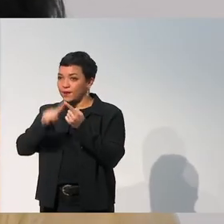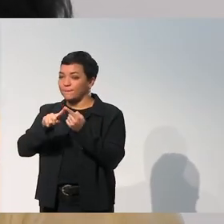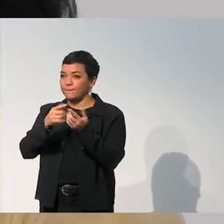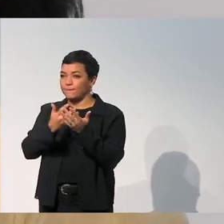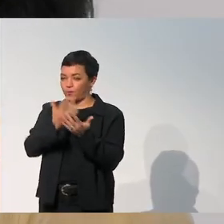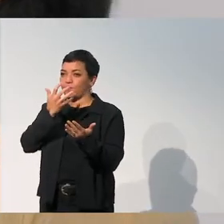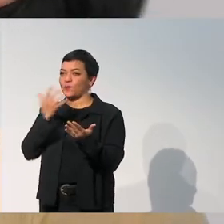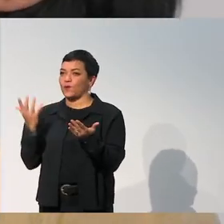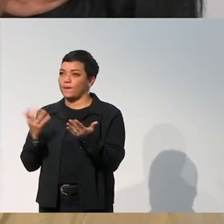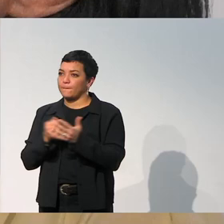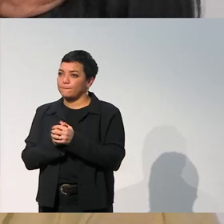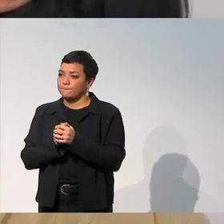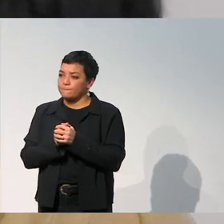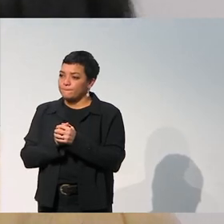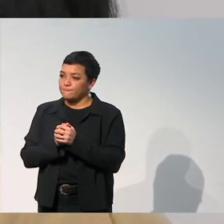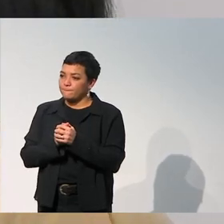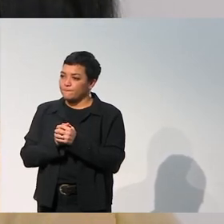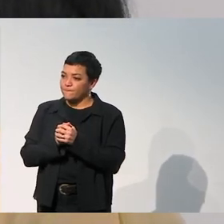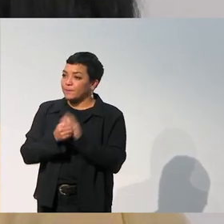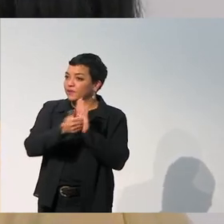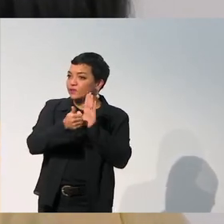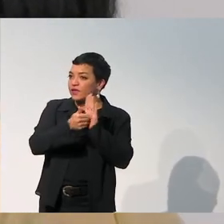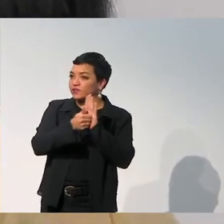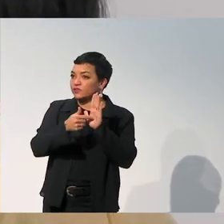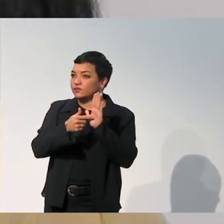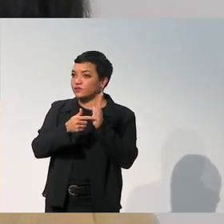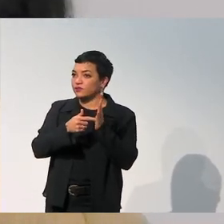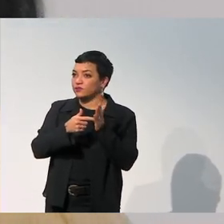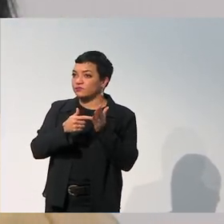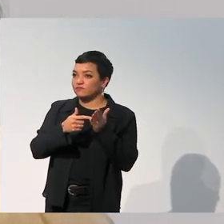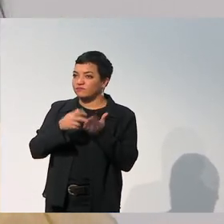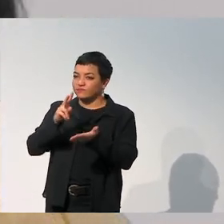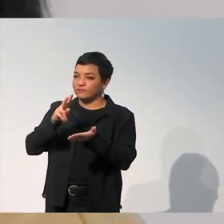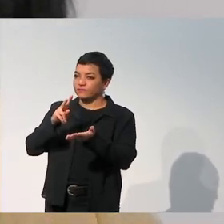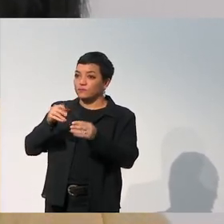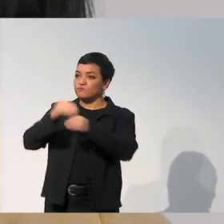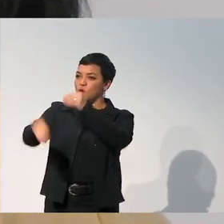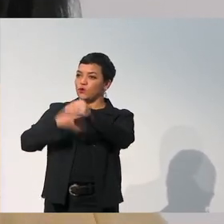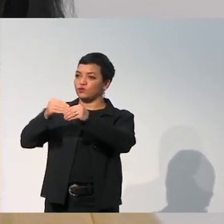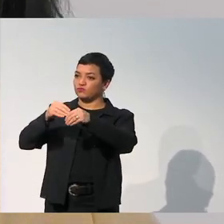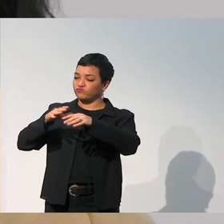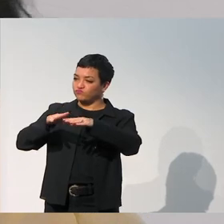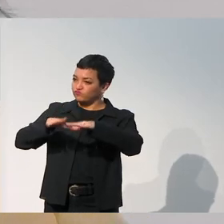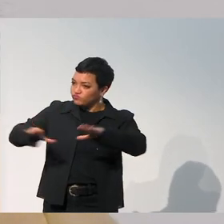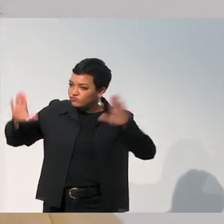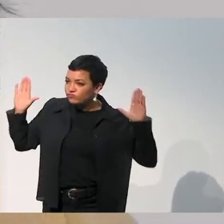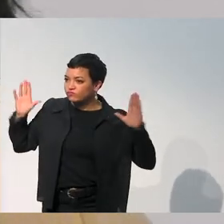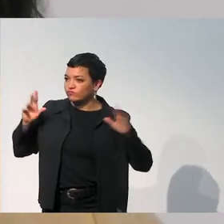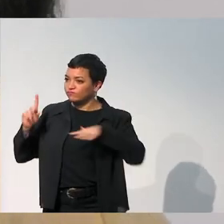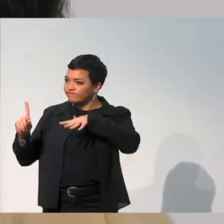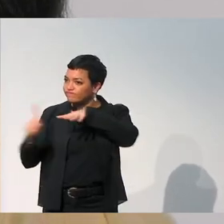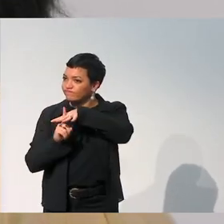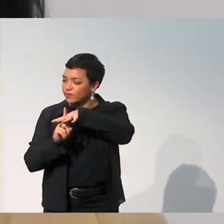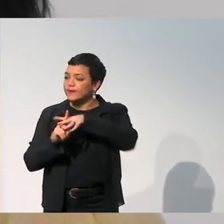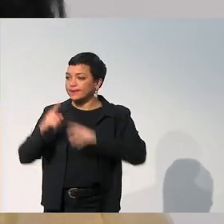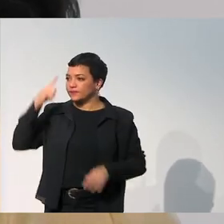incapacité qu'a votre personnage d'être réellement au monde. Mais ça fait partie, je crois, aussi des questions que vous posez depuis quelques années